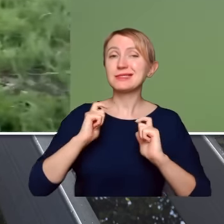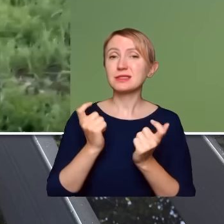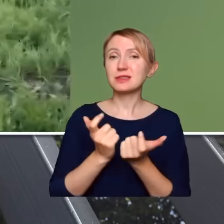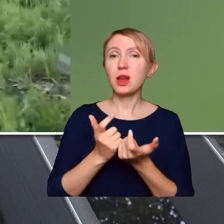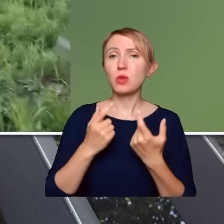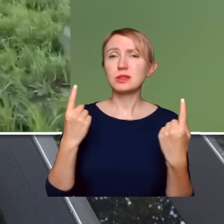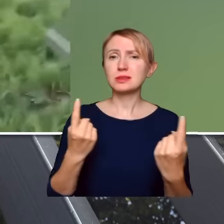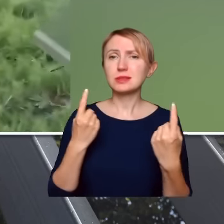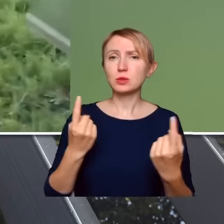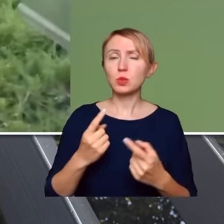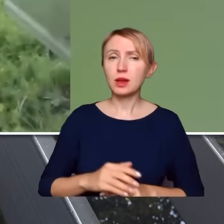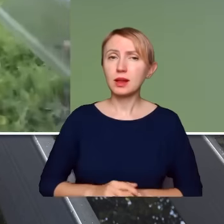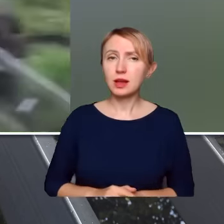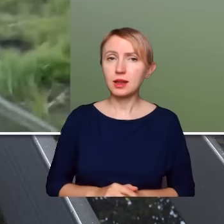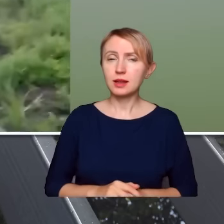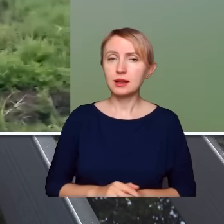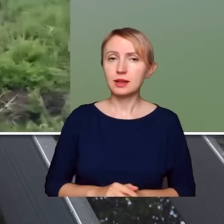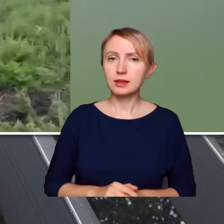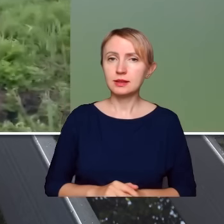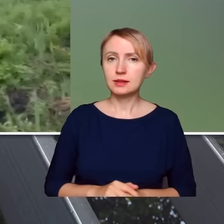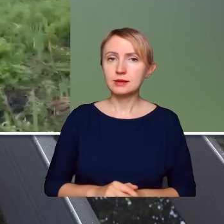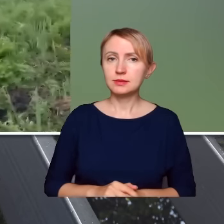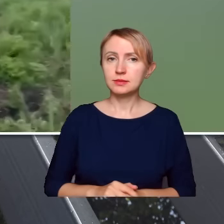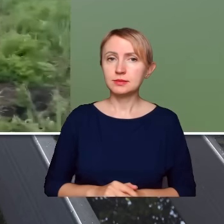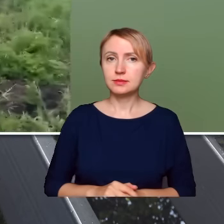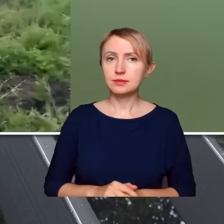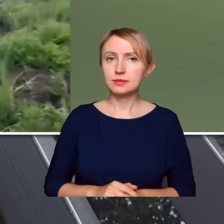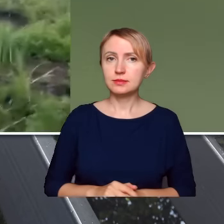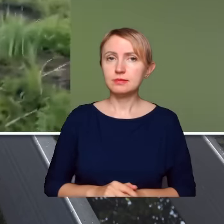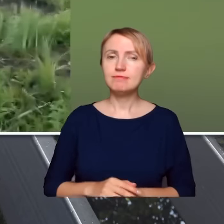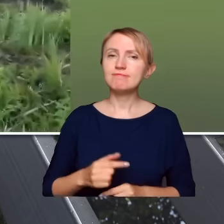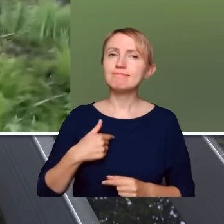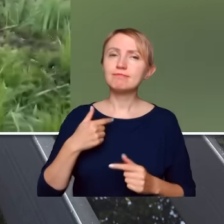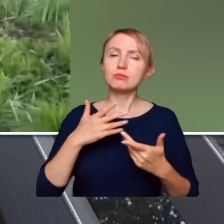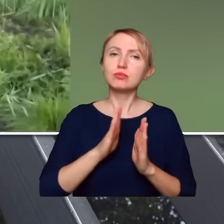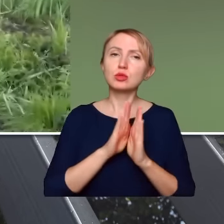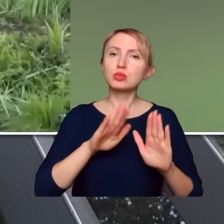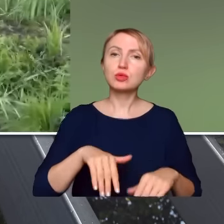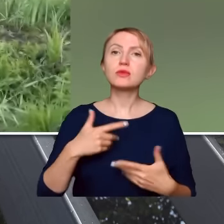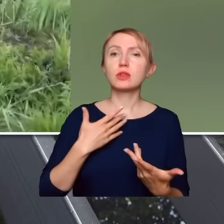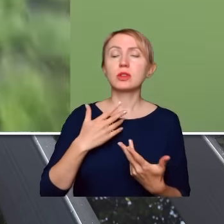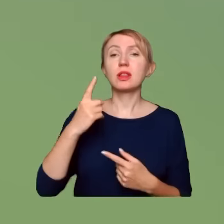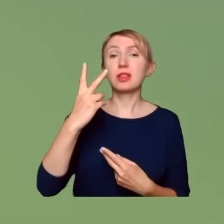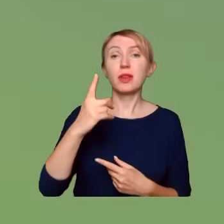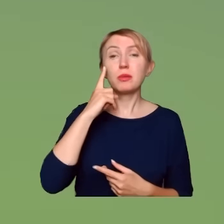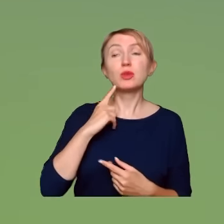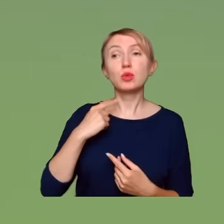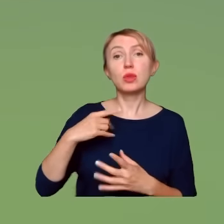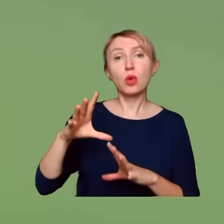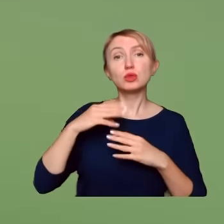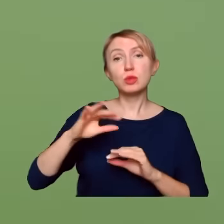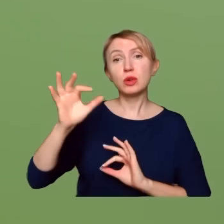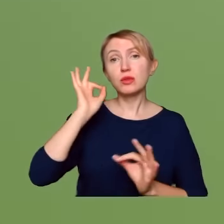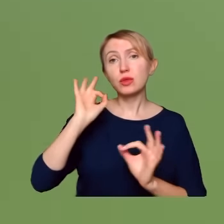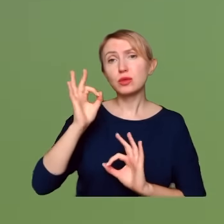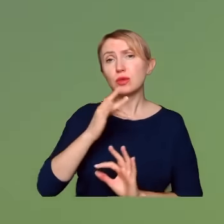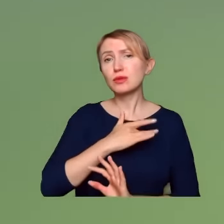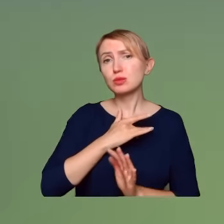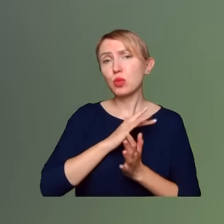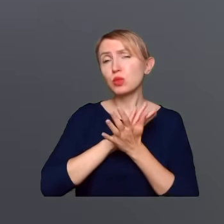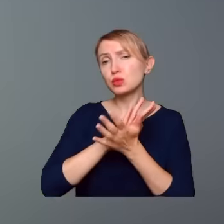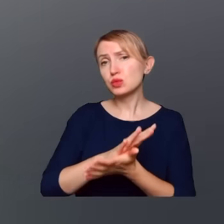państwo, że złoży wyrazy współczucia, bo dwie minuty temu doszła do mnie informacja niestety